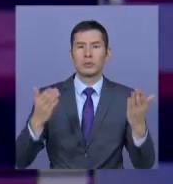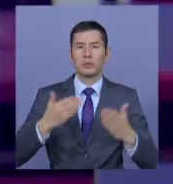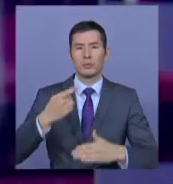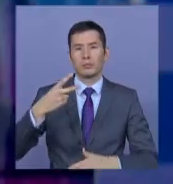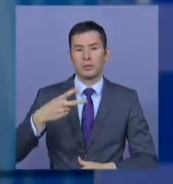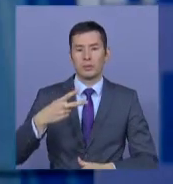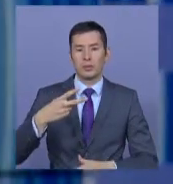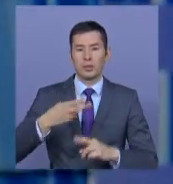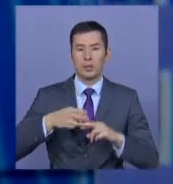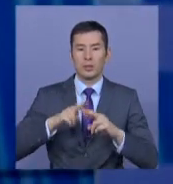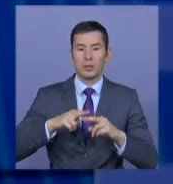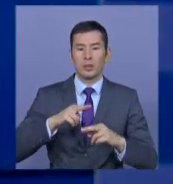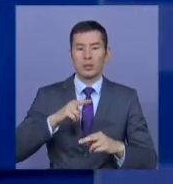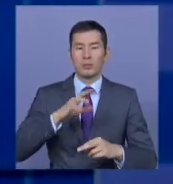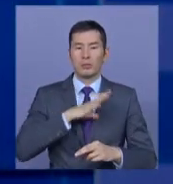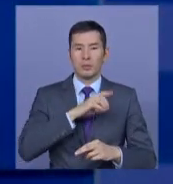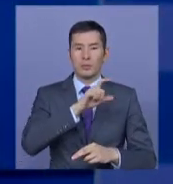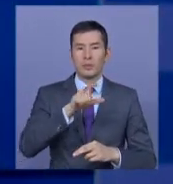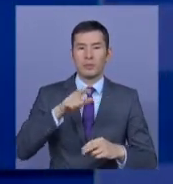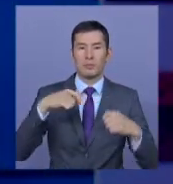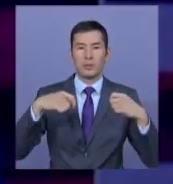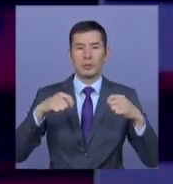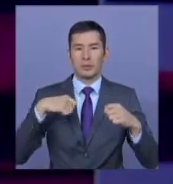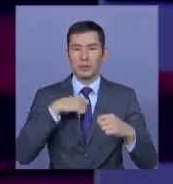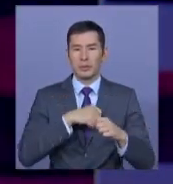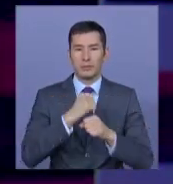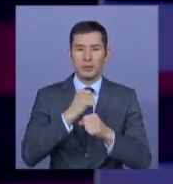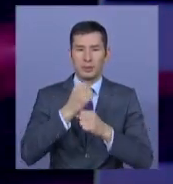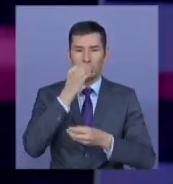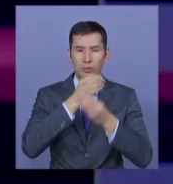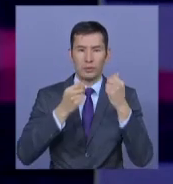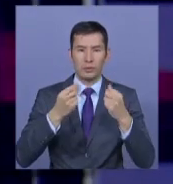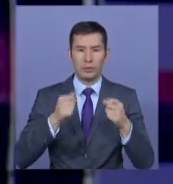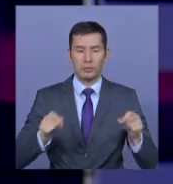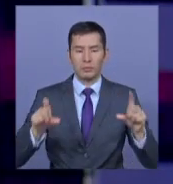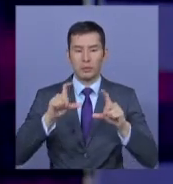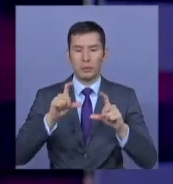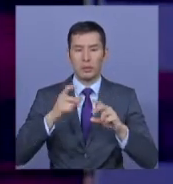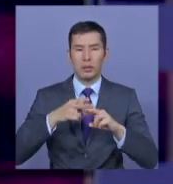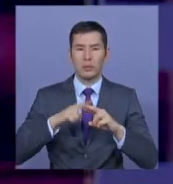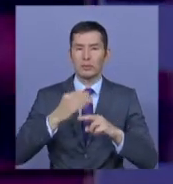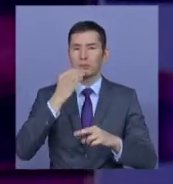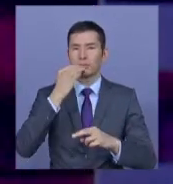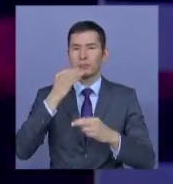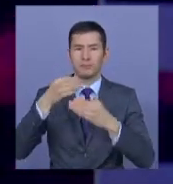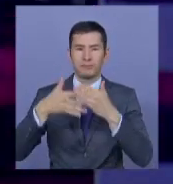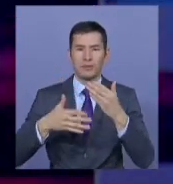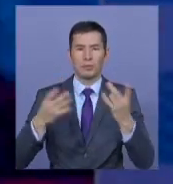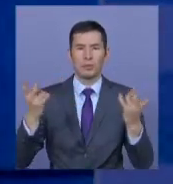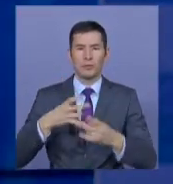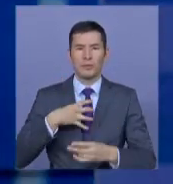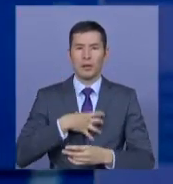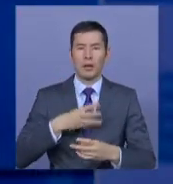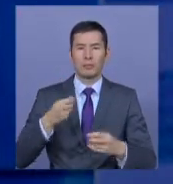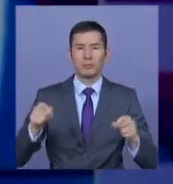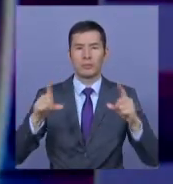бірі бағаны қолдан өсіру. Тағы бір мәселе дүйім елді алаңдатқан ас атасының бағасы көтерілеме. Қала әкімдігі нан құнының көтеріліп кетпеу